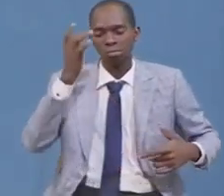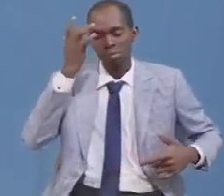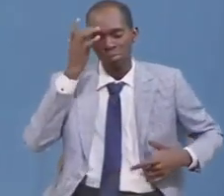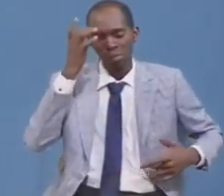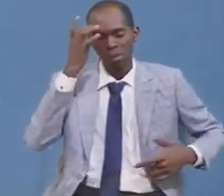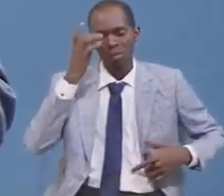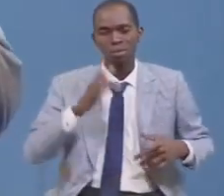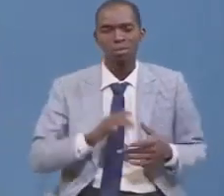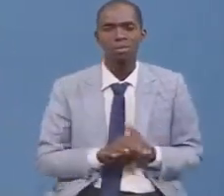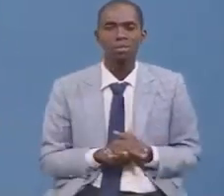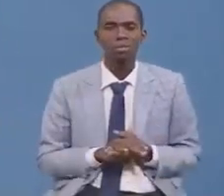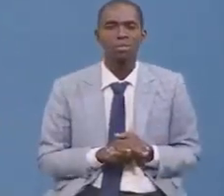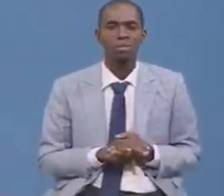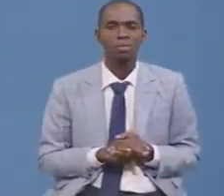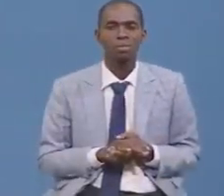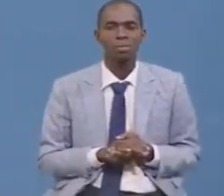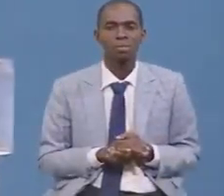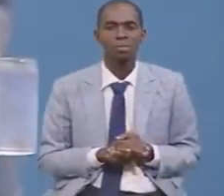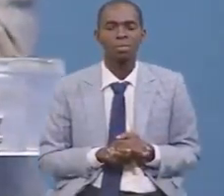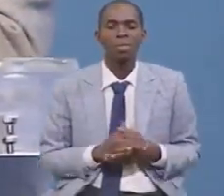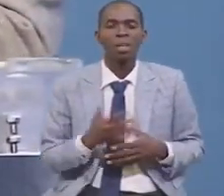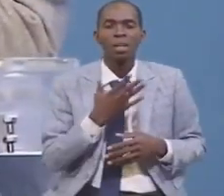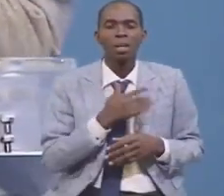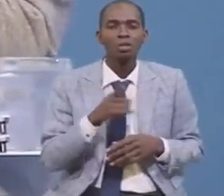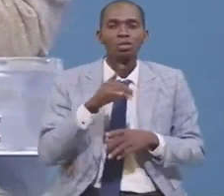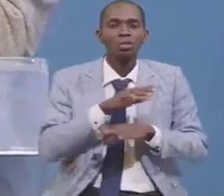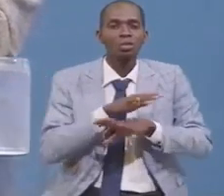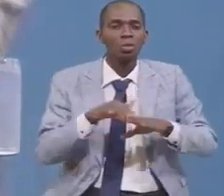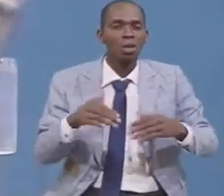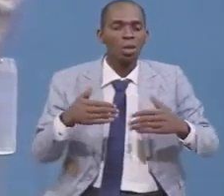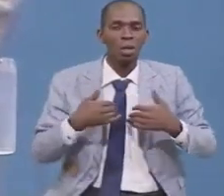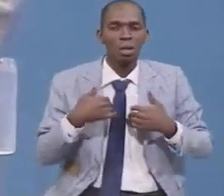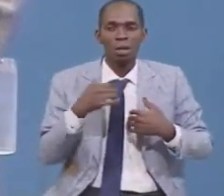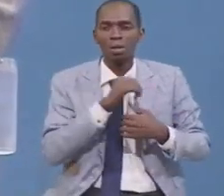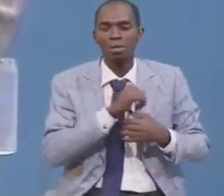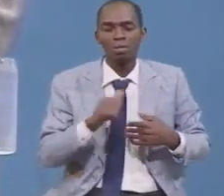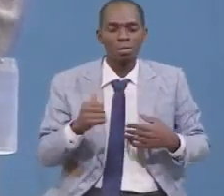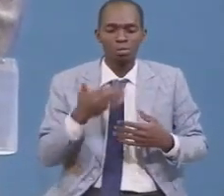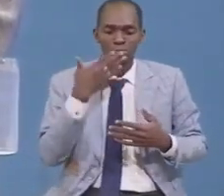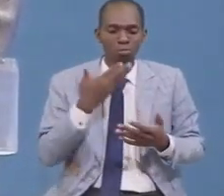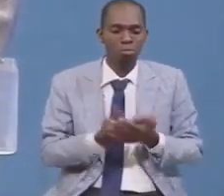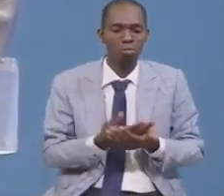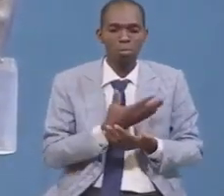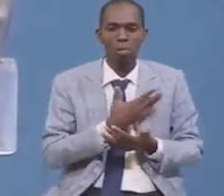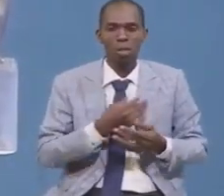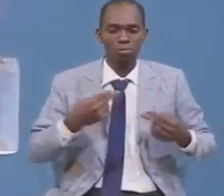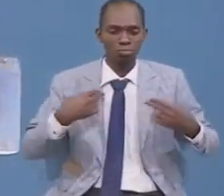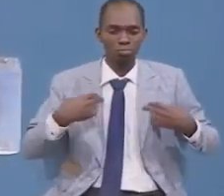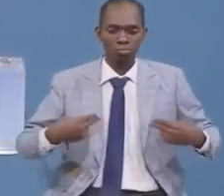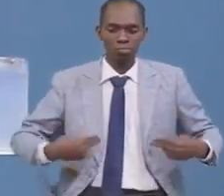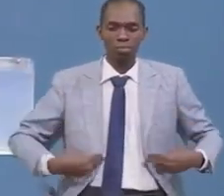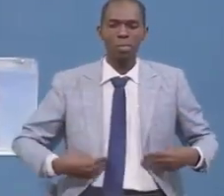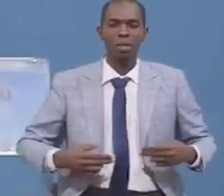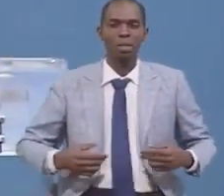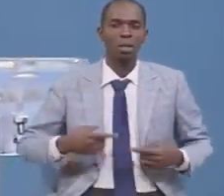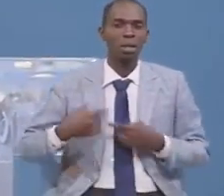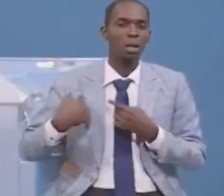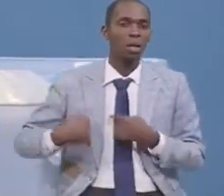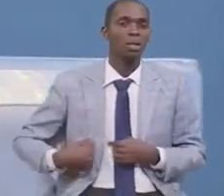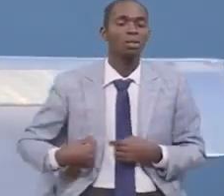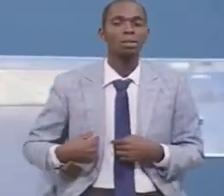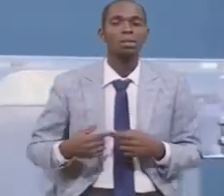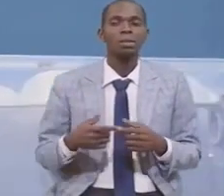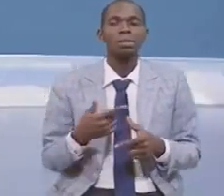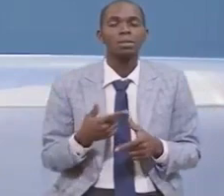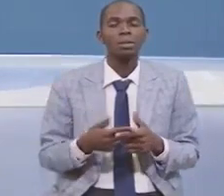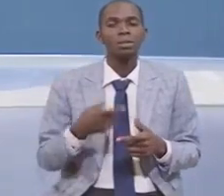గనక వ్యాధిగ్రస్తంగా ఉంటే, and you do not have a healthy heart, ఆరోగ్యవంతమైన హృదయం లేకపోతే, you are a man,